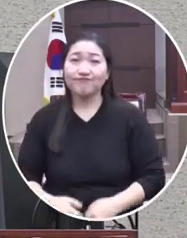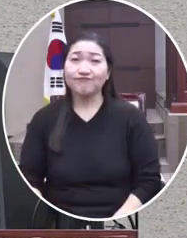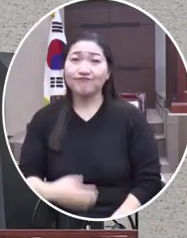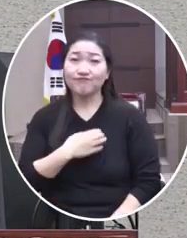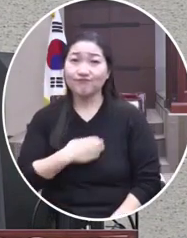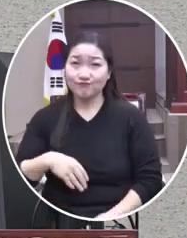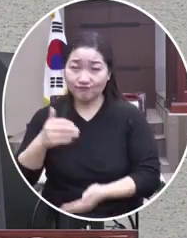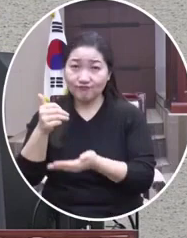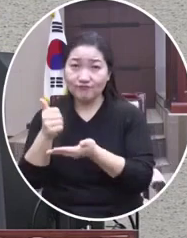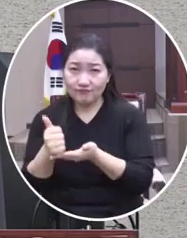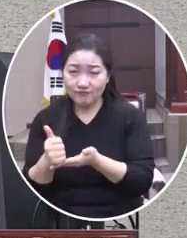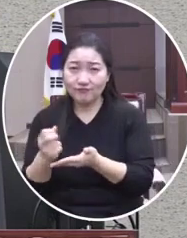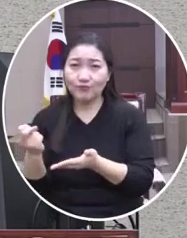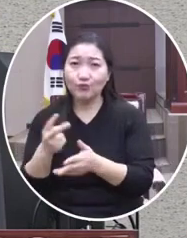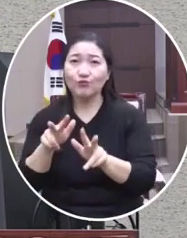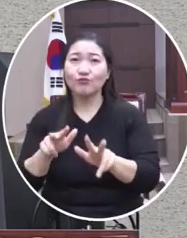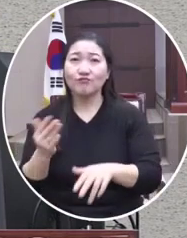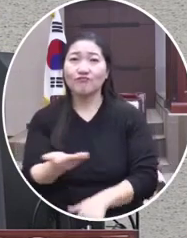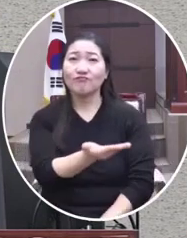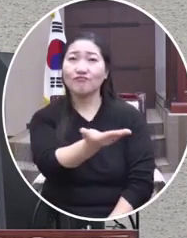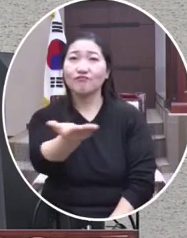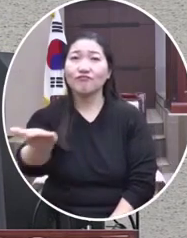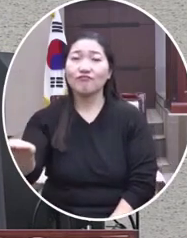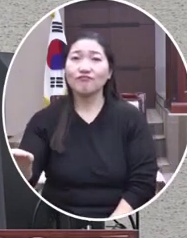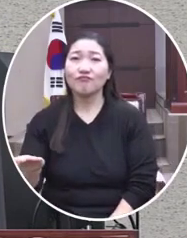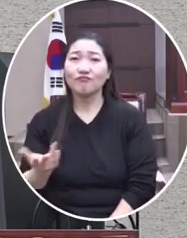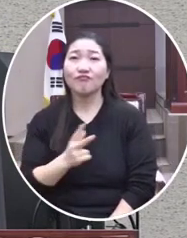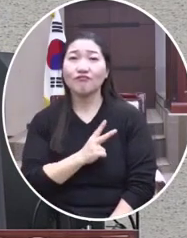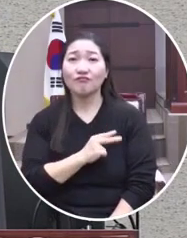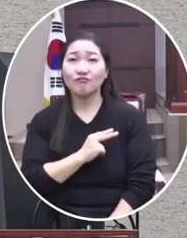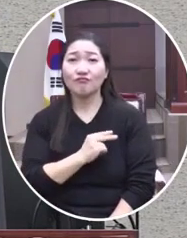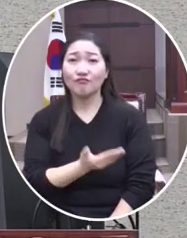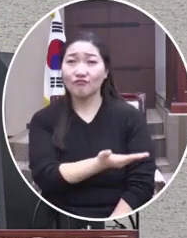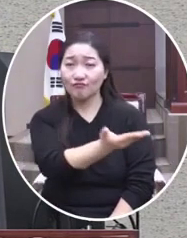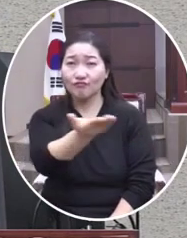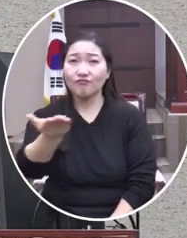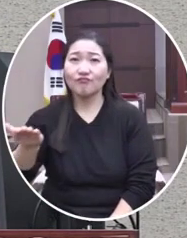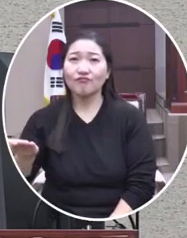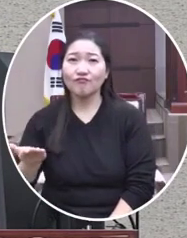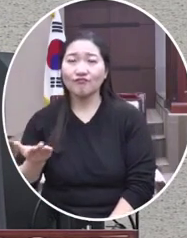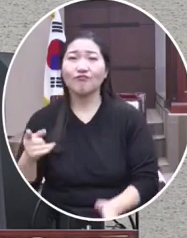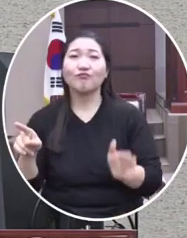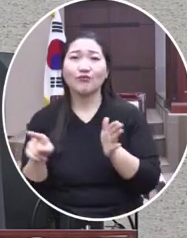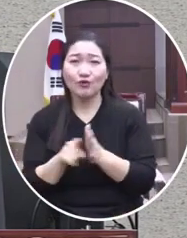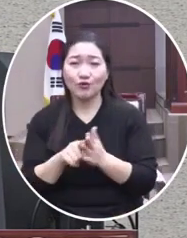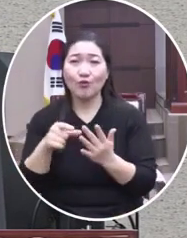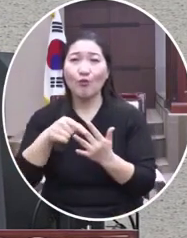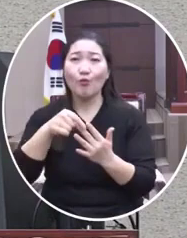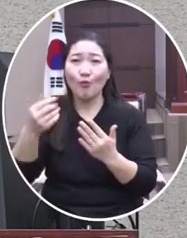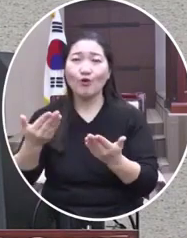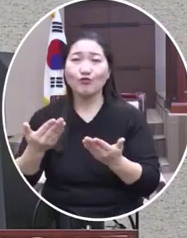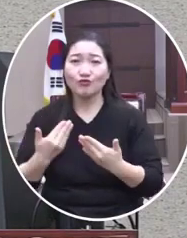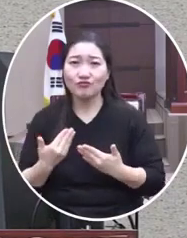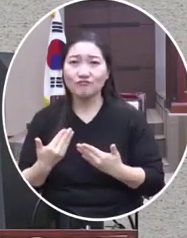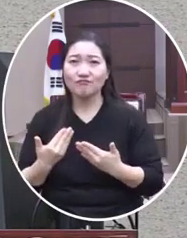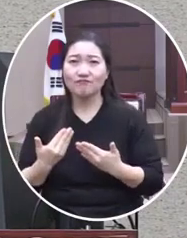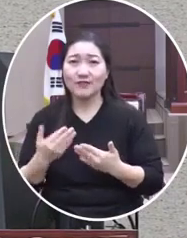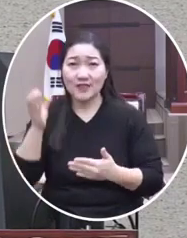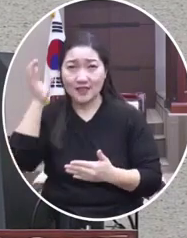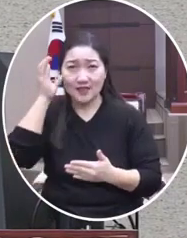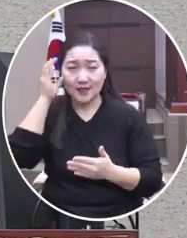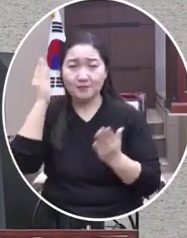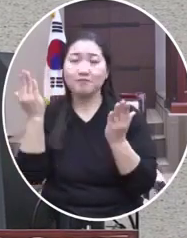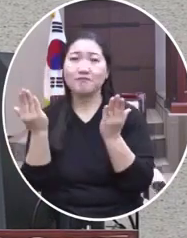구청장님 그리고 지금 여기 계신 우리 의원 모두를 믿고 뽑아주신 기대